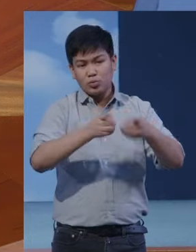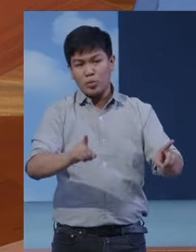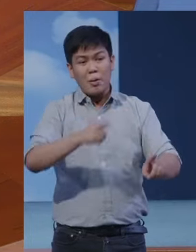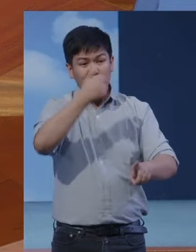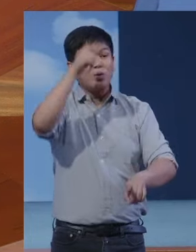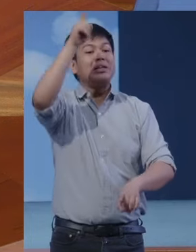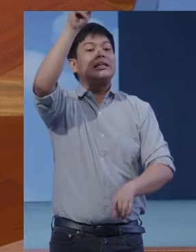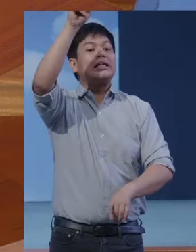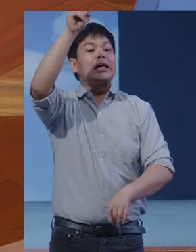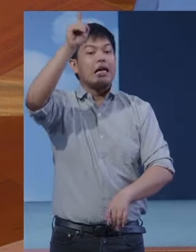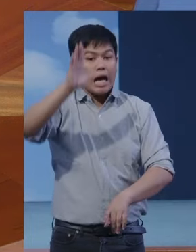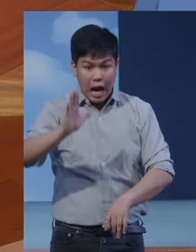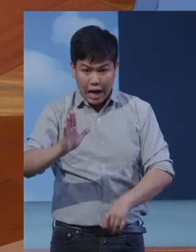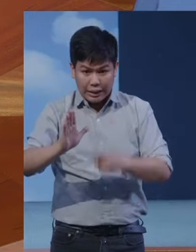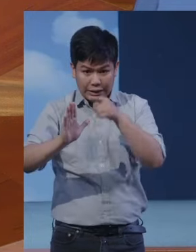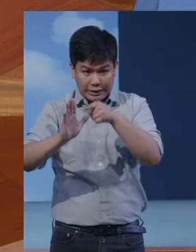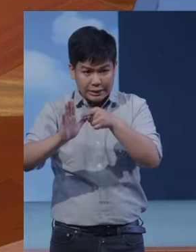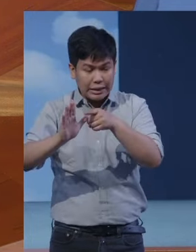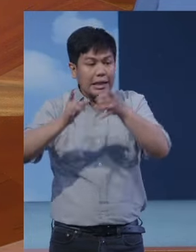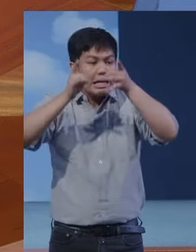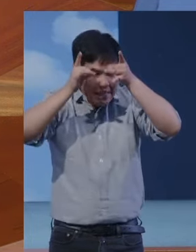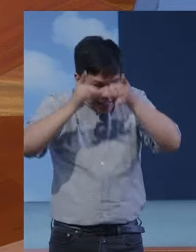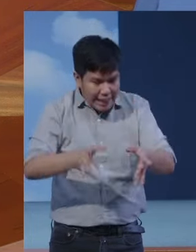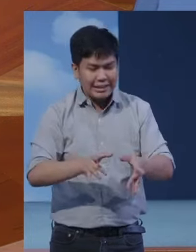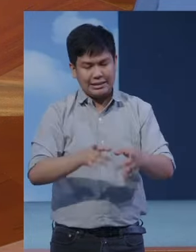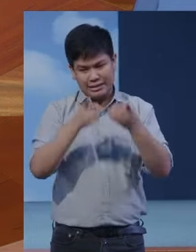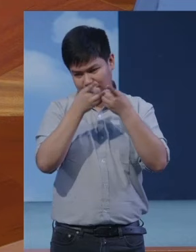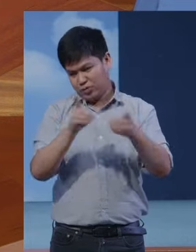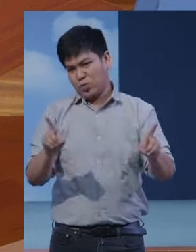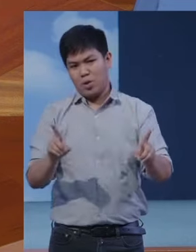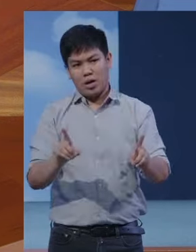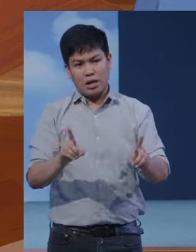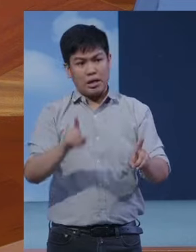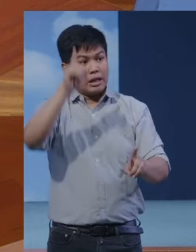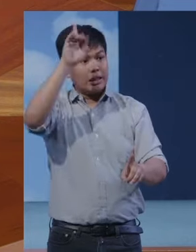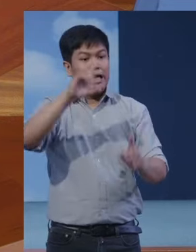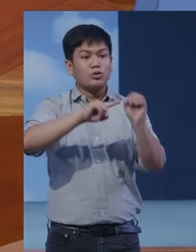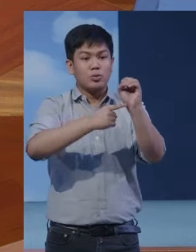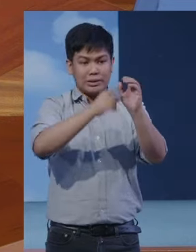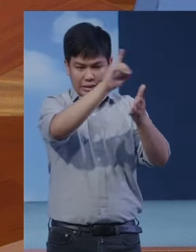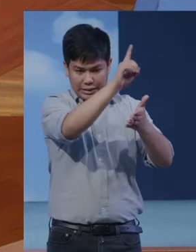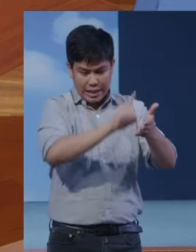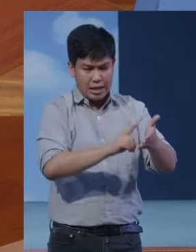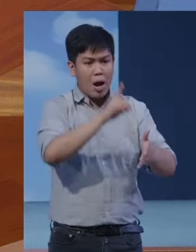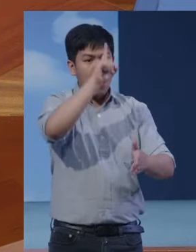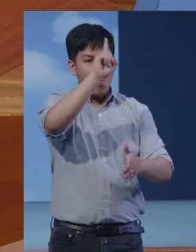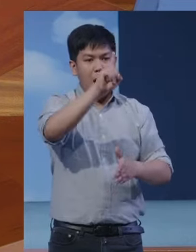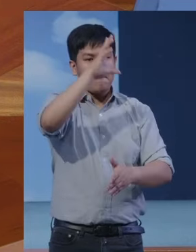divorce ang kanyang design is one man one woman